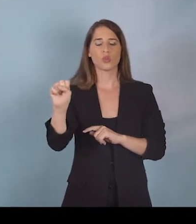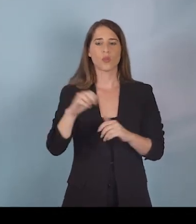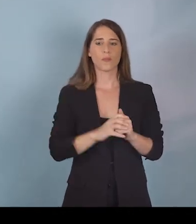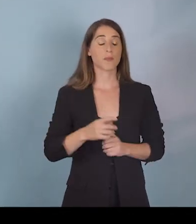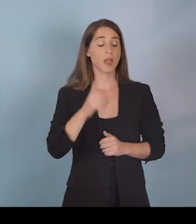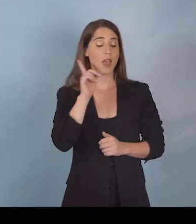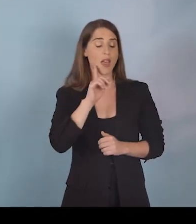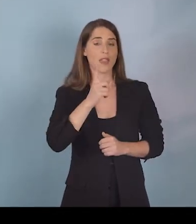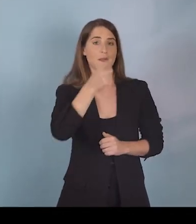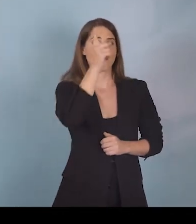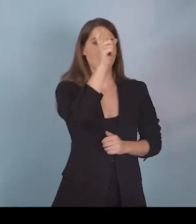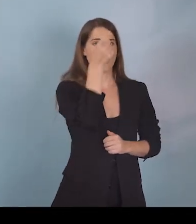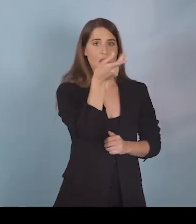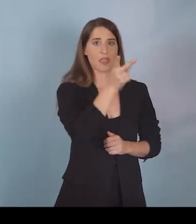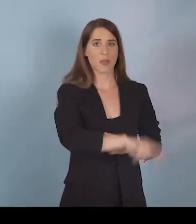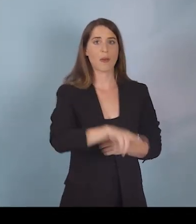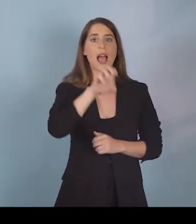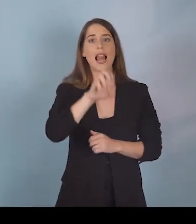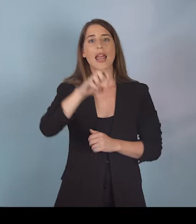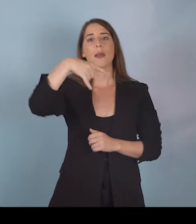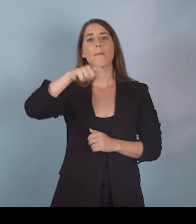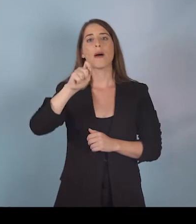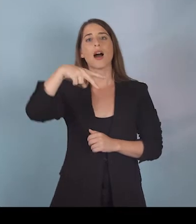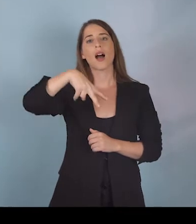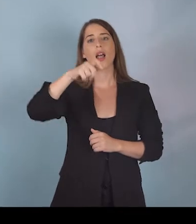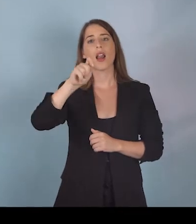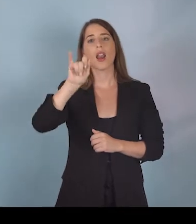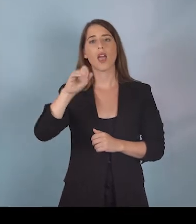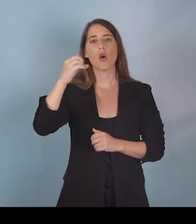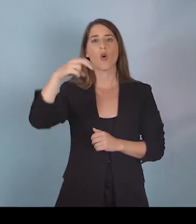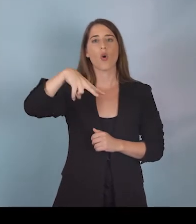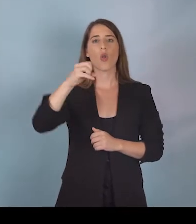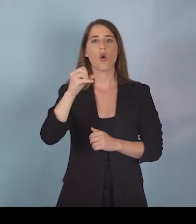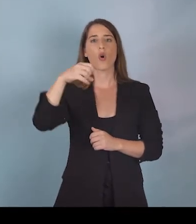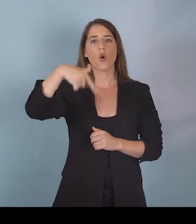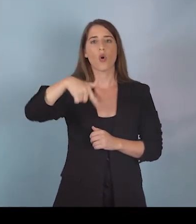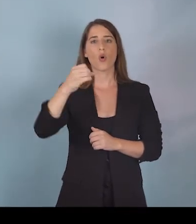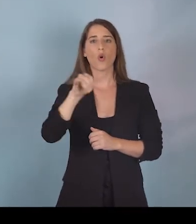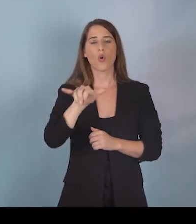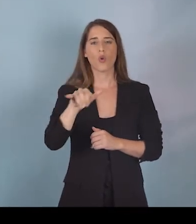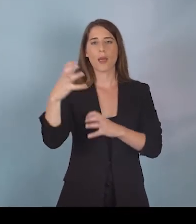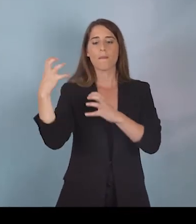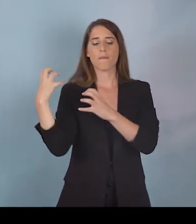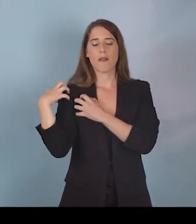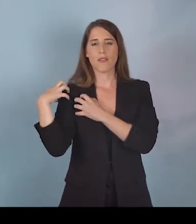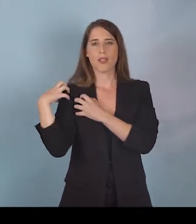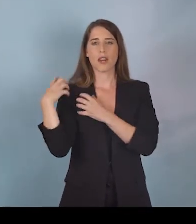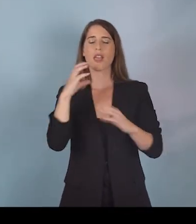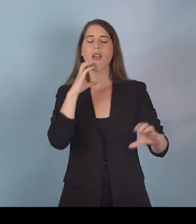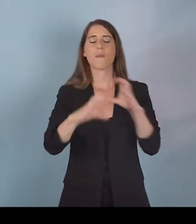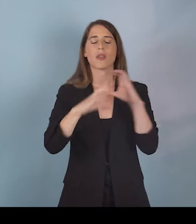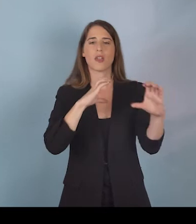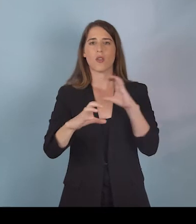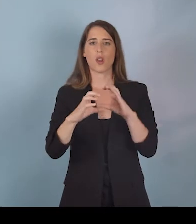Στη συνέχεια προχωράμε στην κυρία Ελένη Παλαιολόγου, υπεύθυνη επικοινωνίας της Ευρωπαϊκής Επιτροπής. Και καλωσορίζουμε